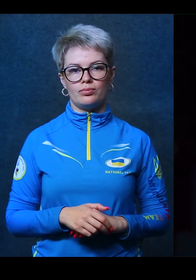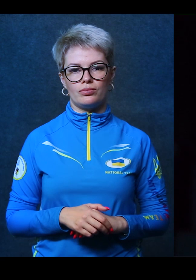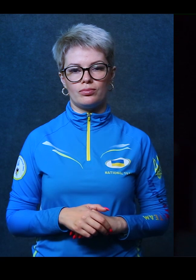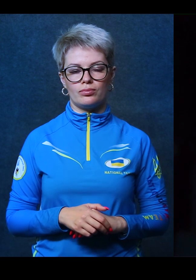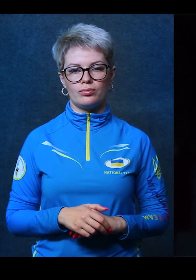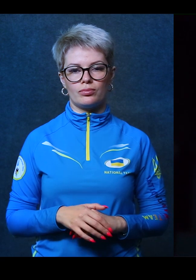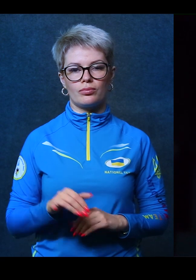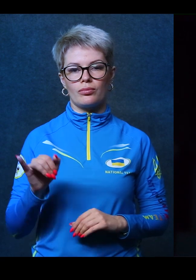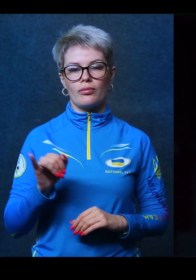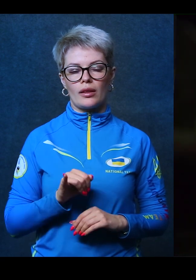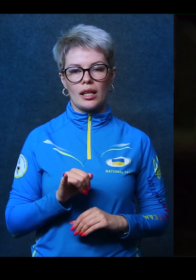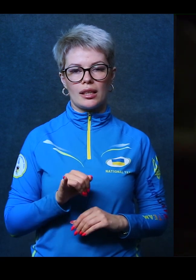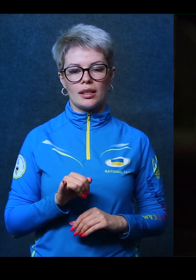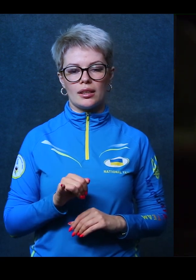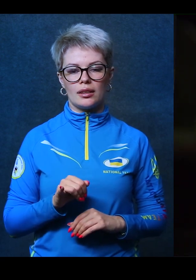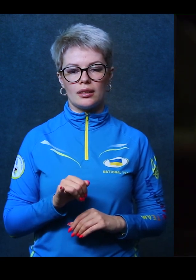І